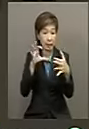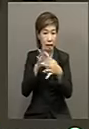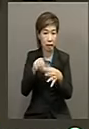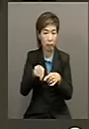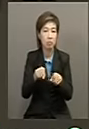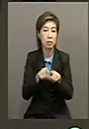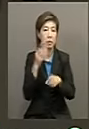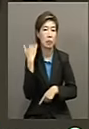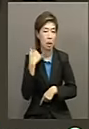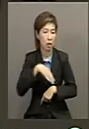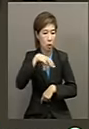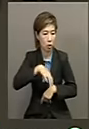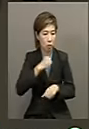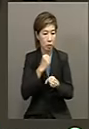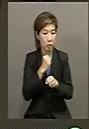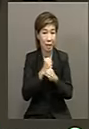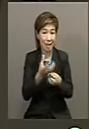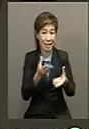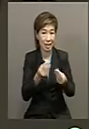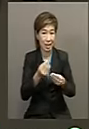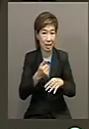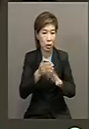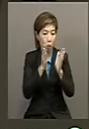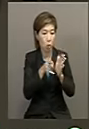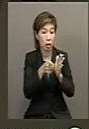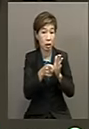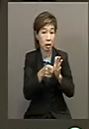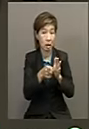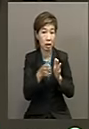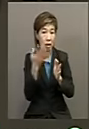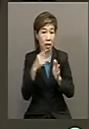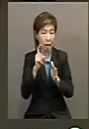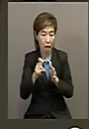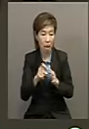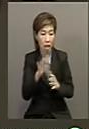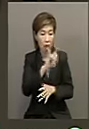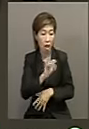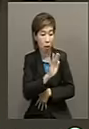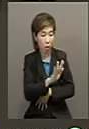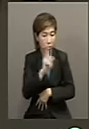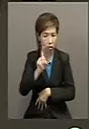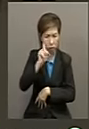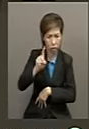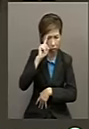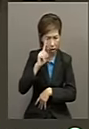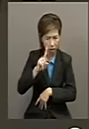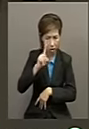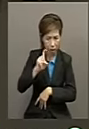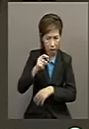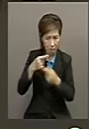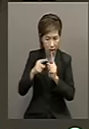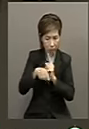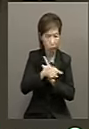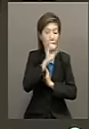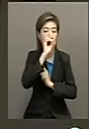ที่อดีตเจ้าหน้าที่ที่ดินของพังงาถ้าญาติติดใจประเด็นไหนไปร้องทุกข์หรือว่าไปแจ้งความกับพนักงานสอบสวนสน.